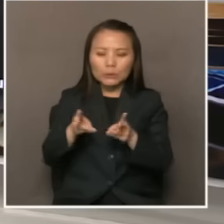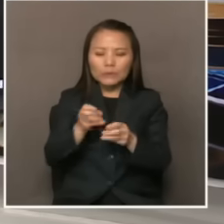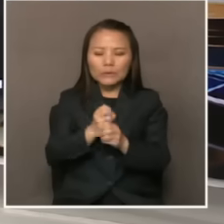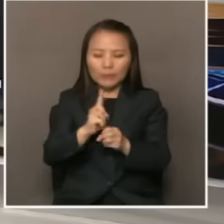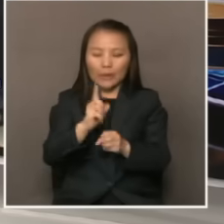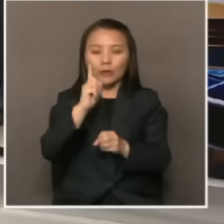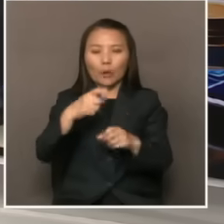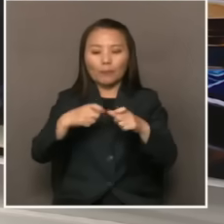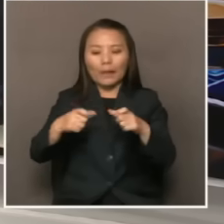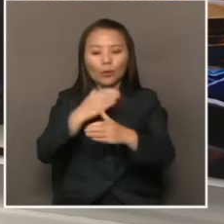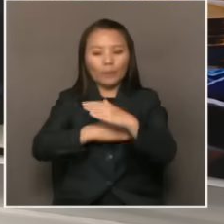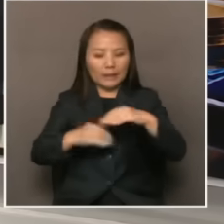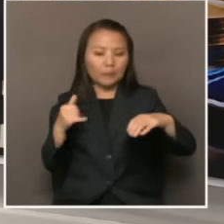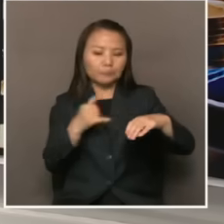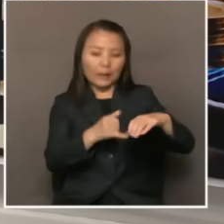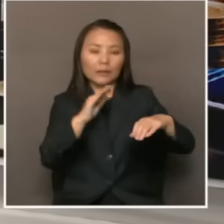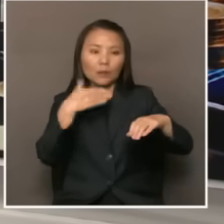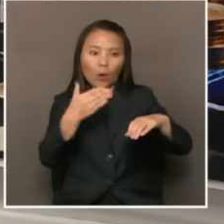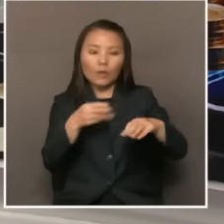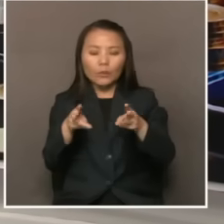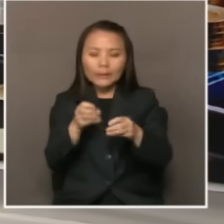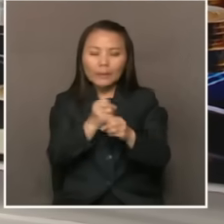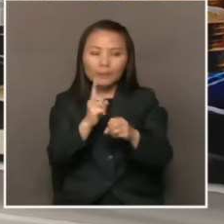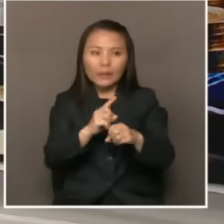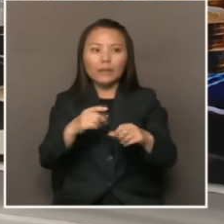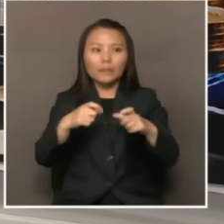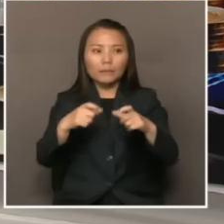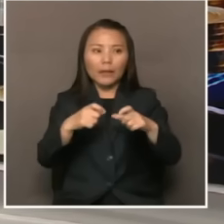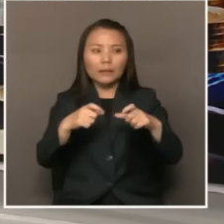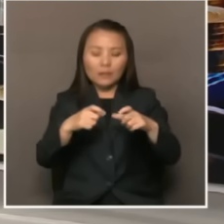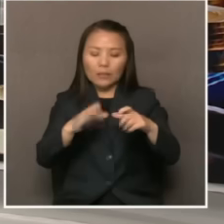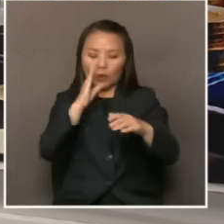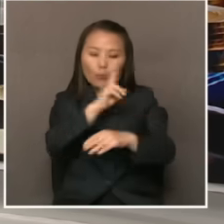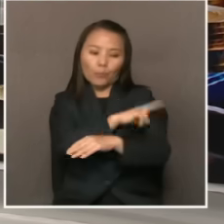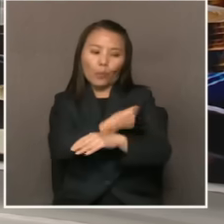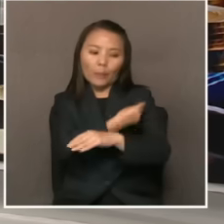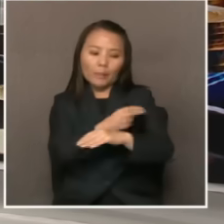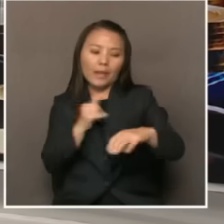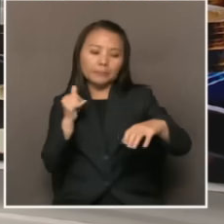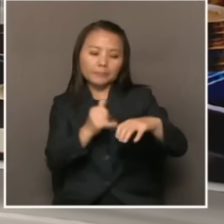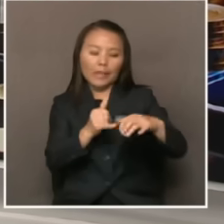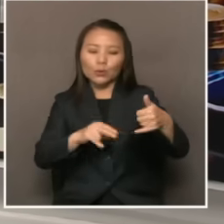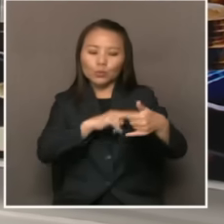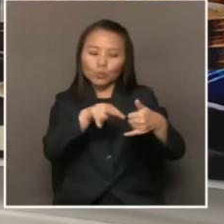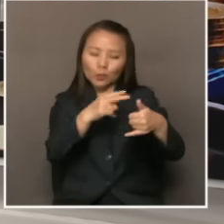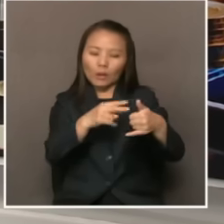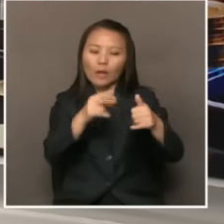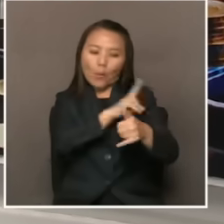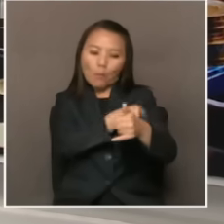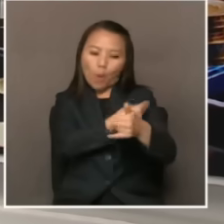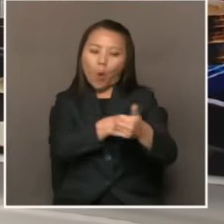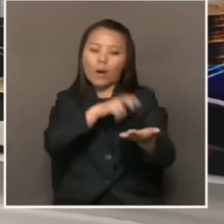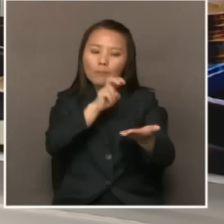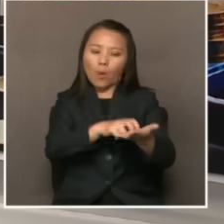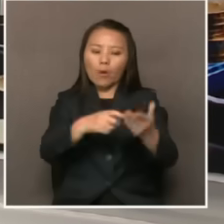บัตรประจำตัวคนพิการกันค่ะขั้นตอนก็คือเข้ารับการตรวจนะคะเพื่อขอรับเอกสารรับรองความพิการจากโรง